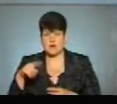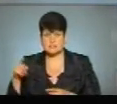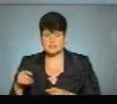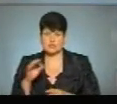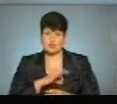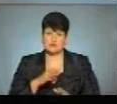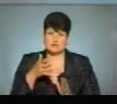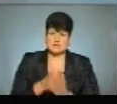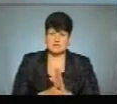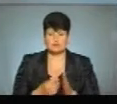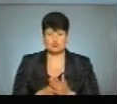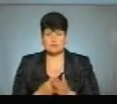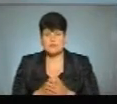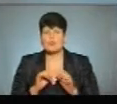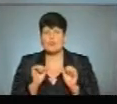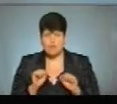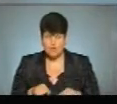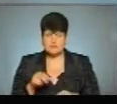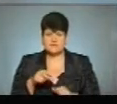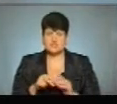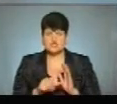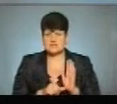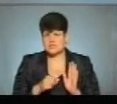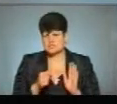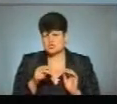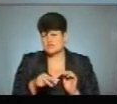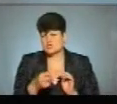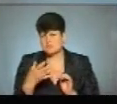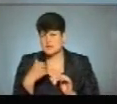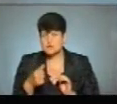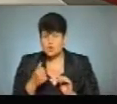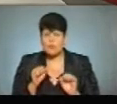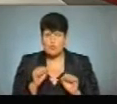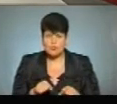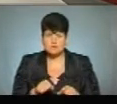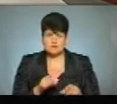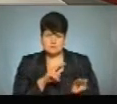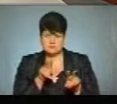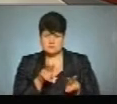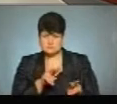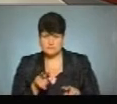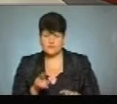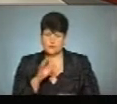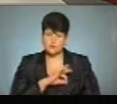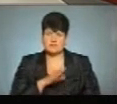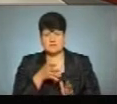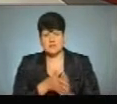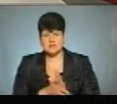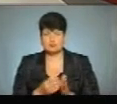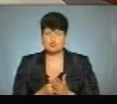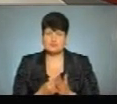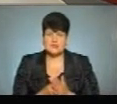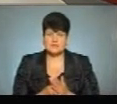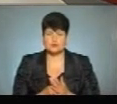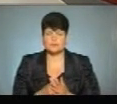і витрати бюджетів. Можна, якщо не помиляюся, з 2016 чи 2015 року прослідкувати доходи і витрати бюджету в вигляді